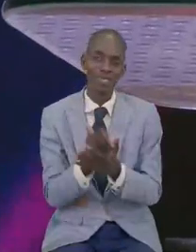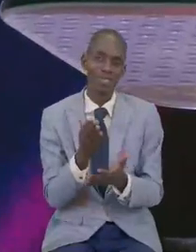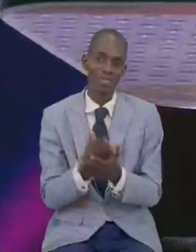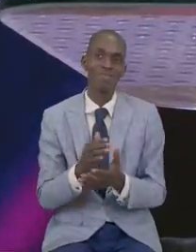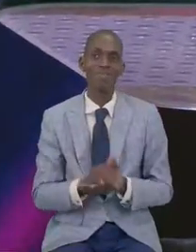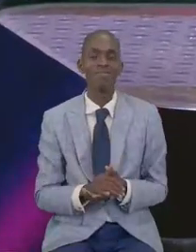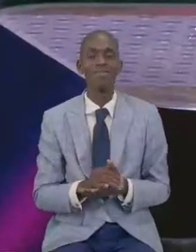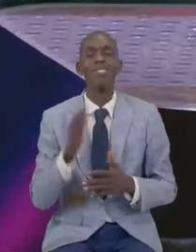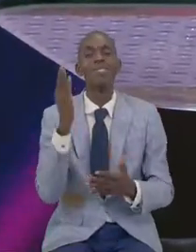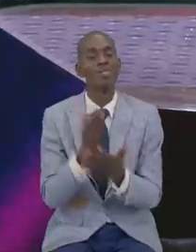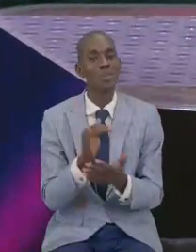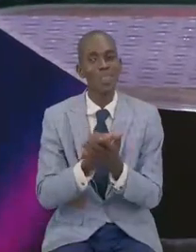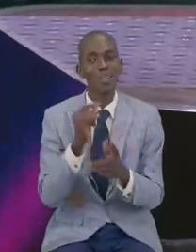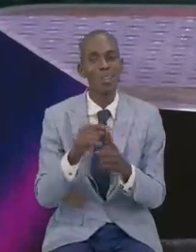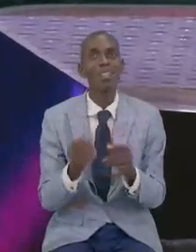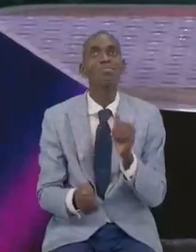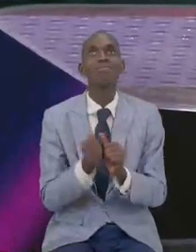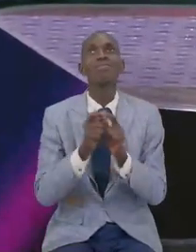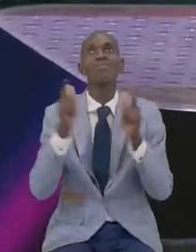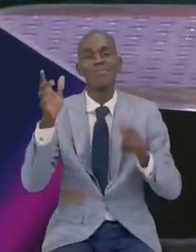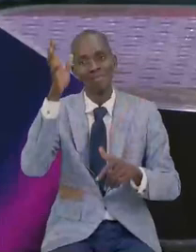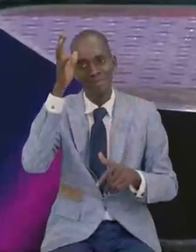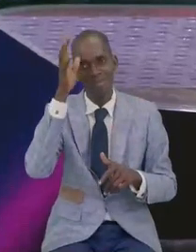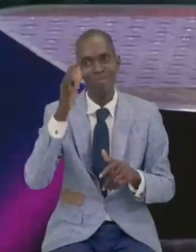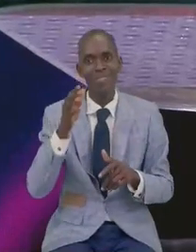big daddy, sugar daddy.